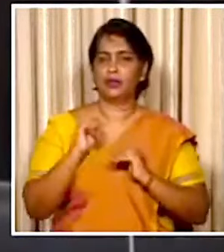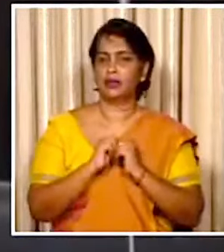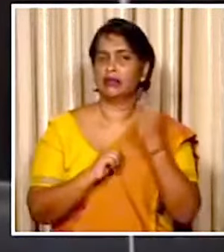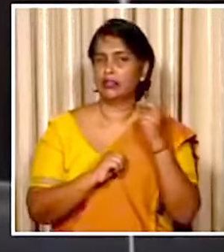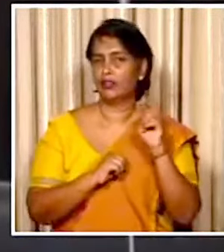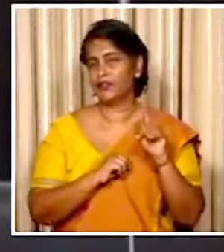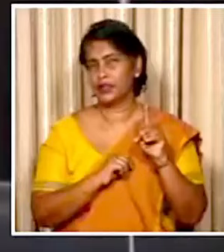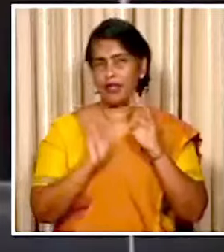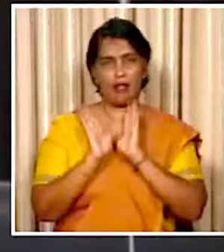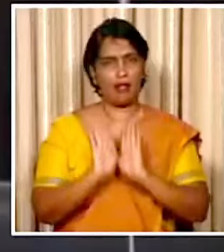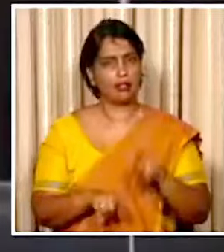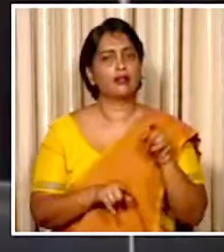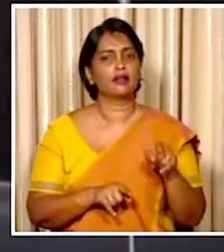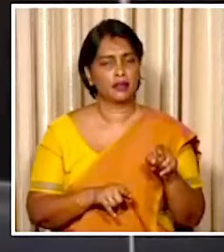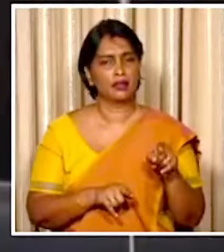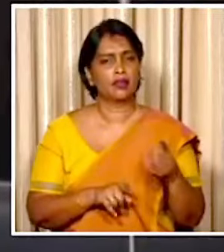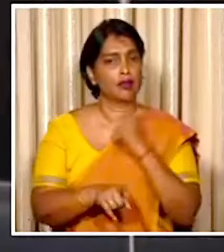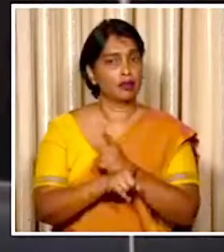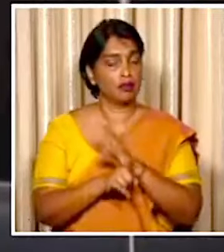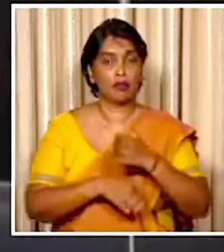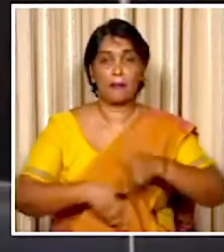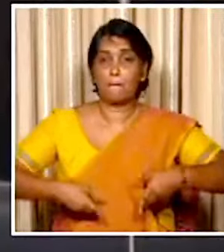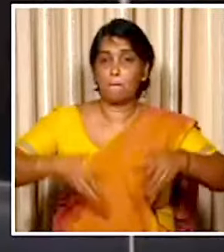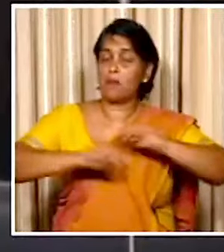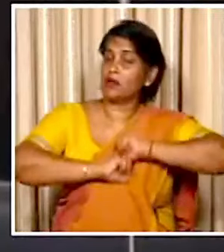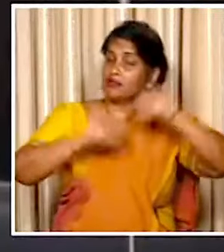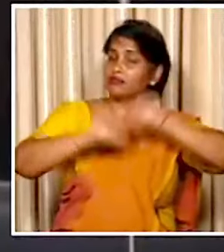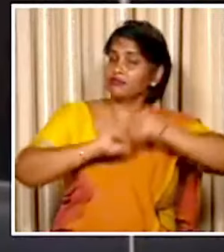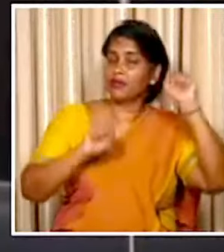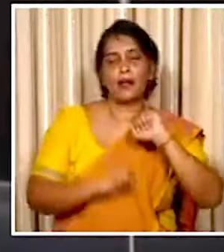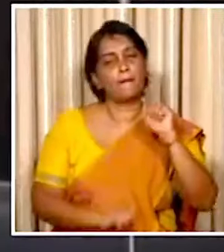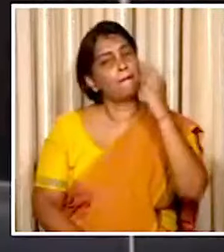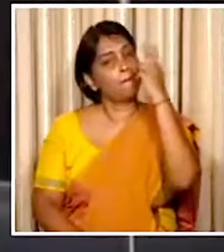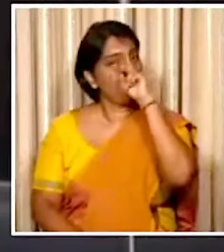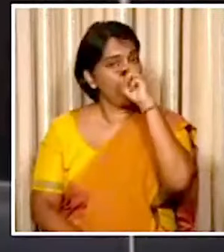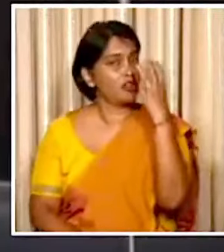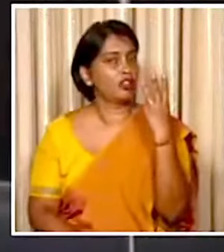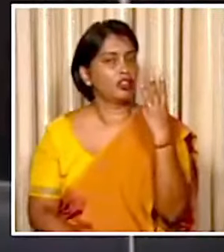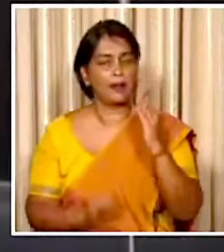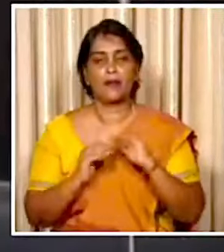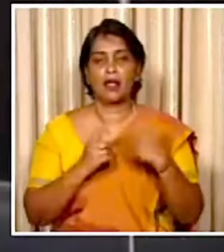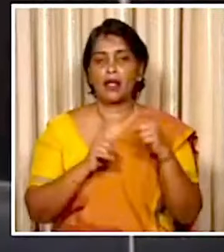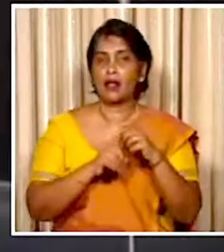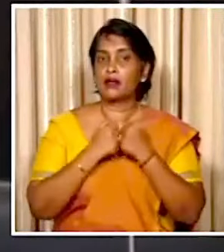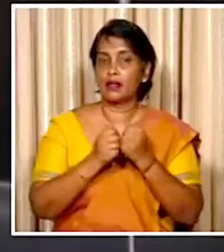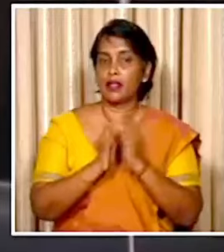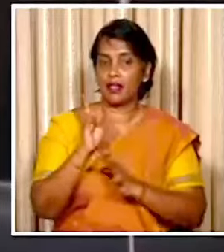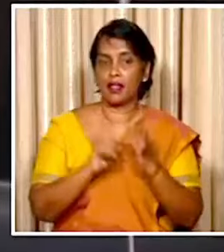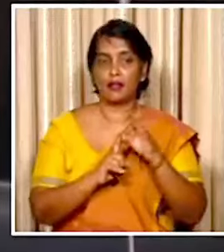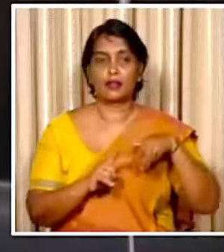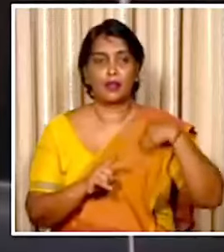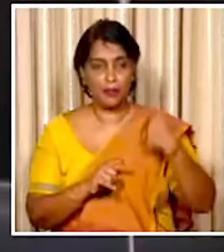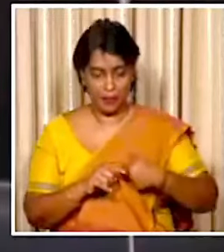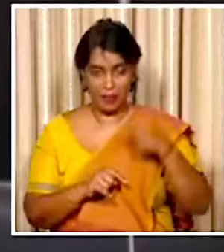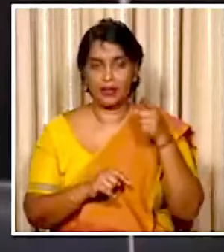2021 අගභාගයේදී සහ ගුරුවරුන් පාරේ ඇවිද්දා මාස 3ක් තිස්සේ ඒ පාර තමයි දලසලහ පෙරමැතිතුමාගේ ප්‍රධානත්වයෙන් මම